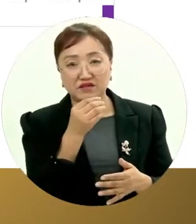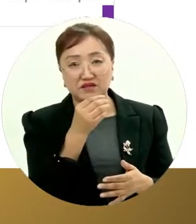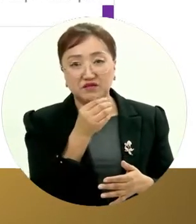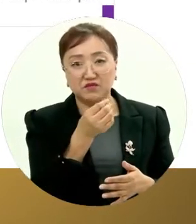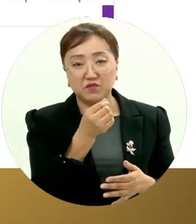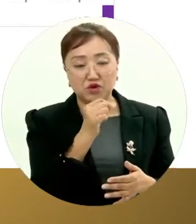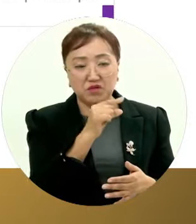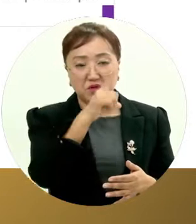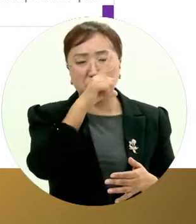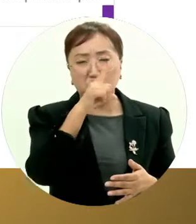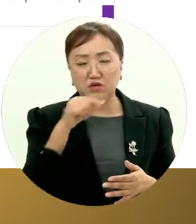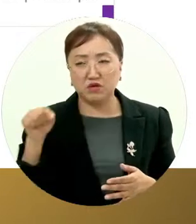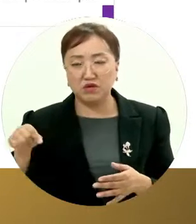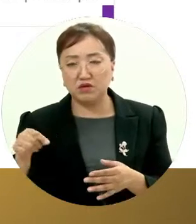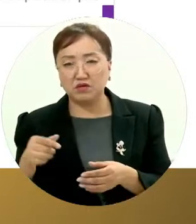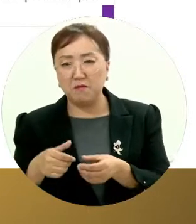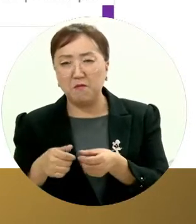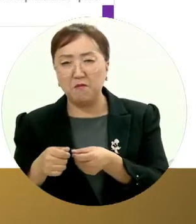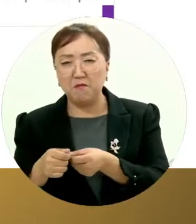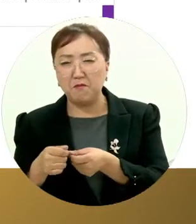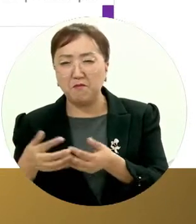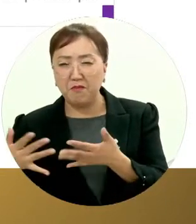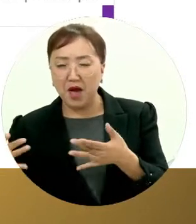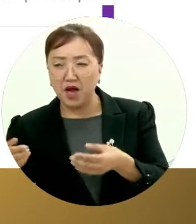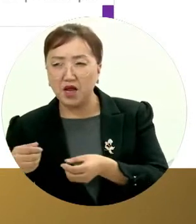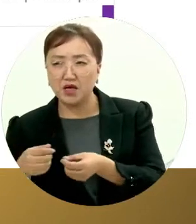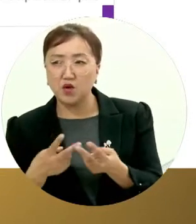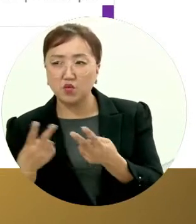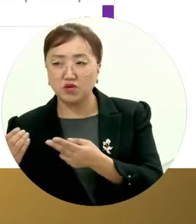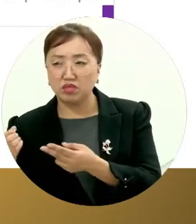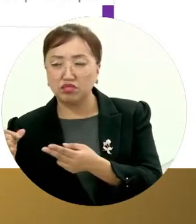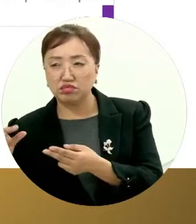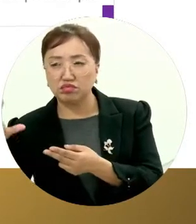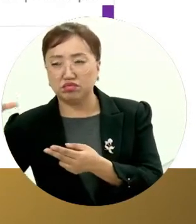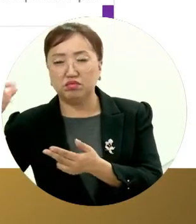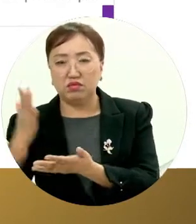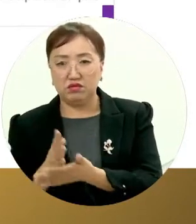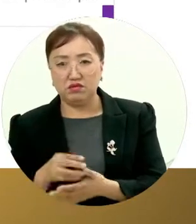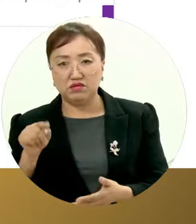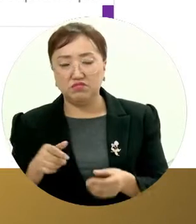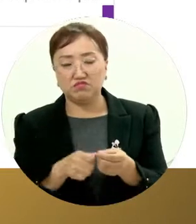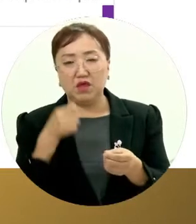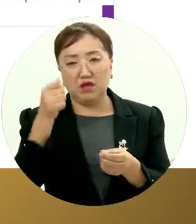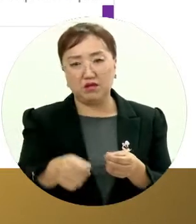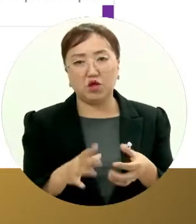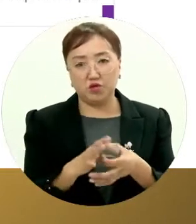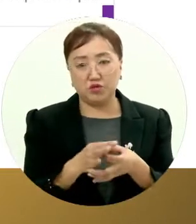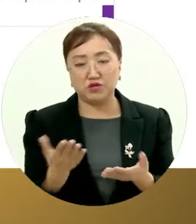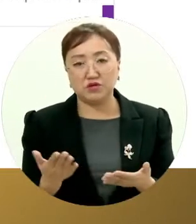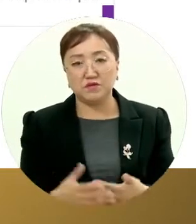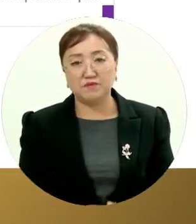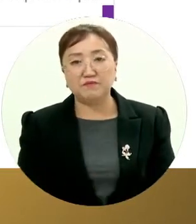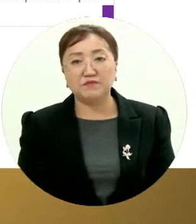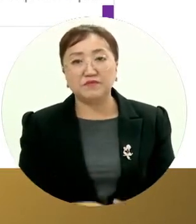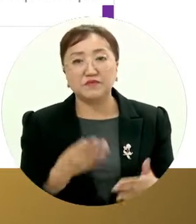өссөнгүүт бүх барааны үн өсөж идэг. Энийг бол зардлаас үүдэлтэй инфляц гэж хэлнэ. Бас нэг